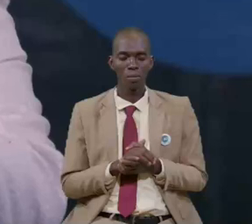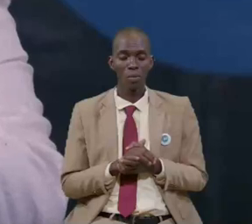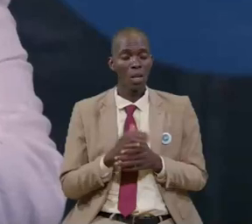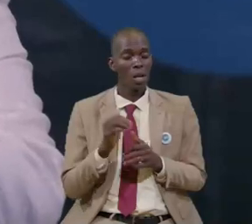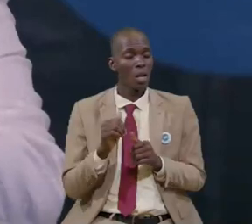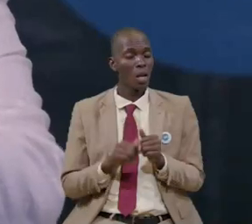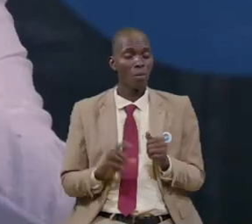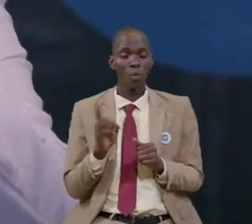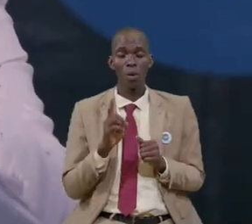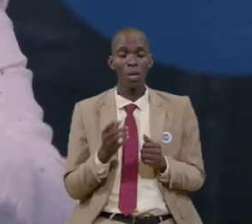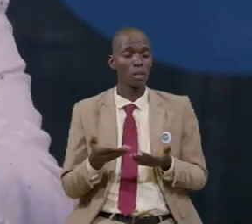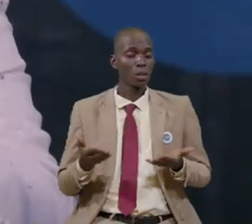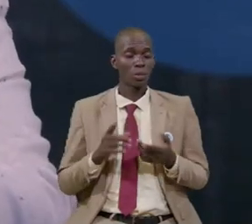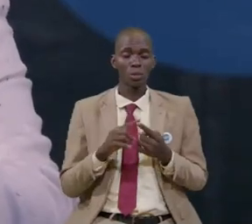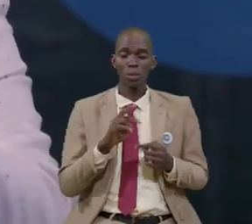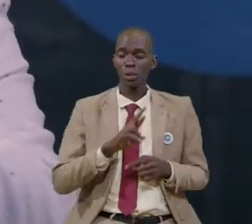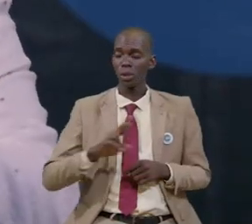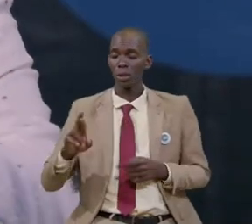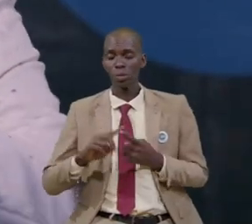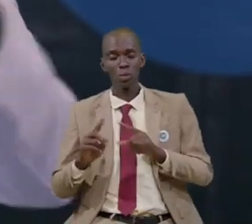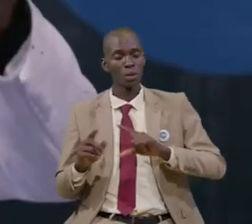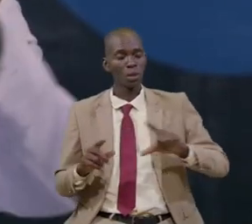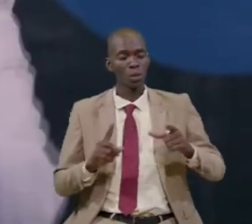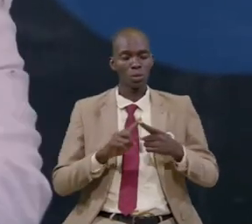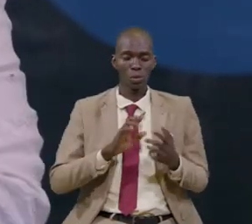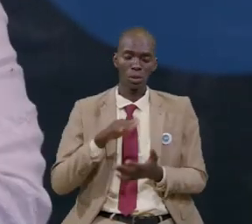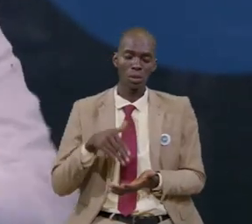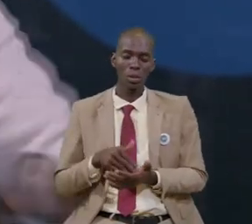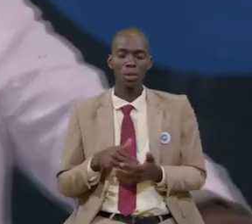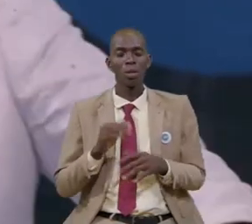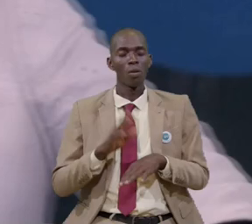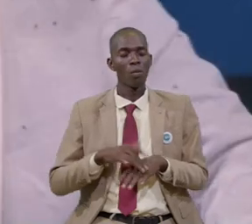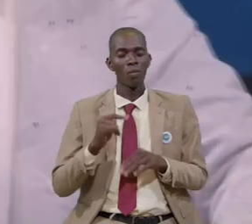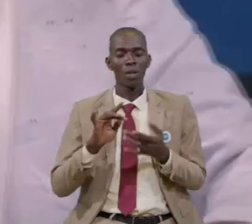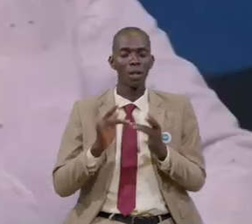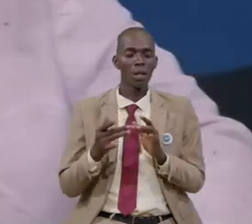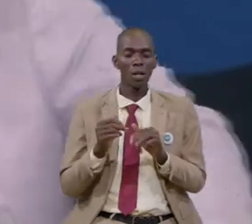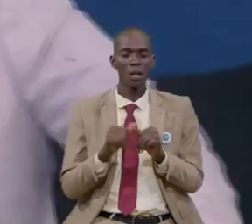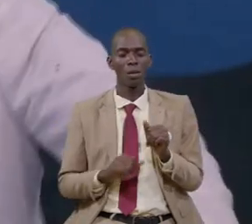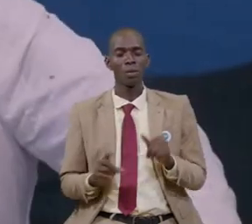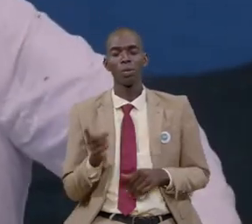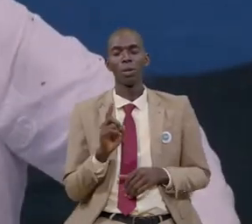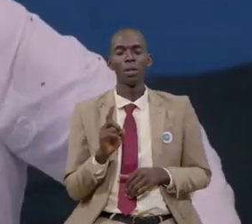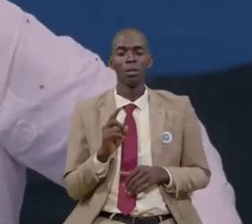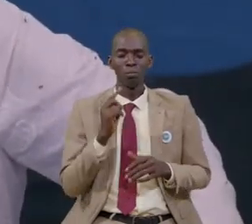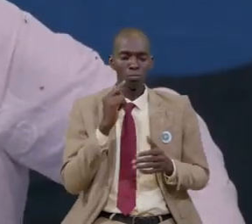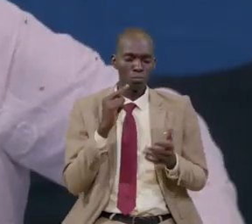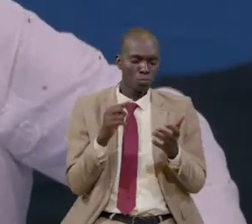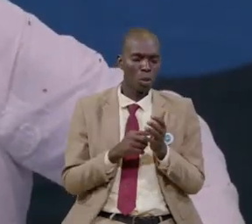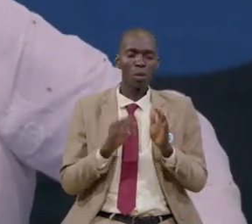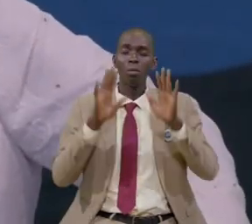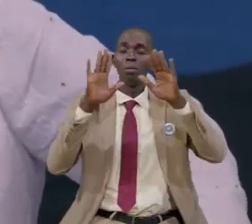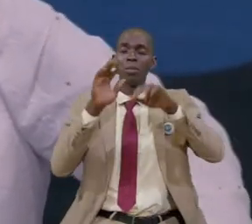Partout ici, à ma gauche, à ma droite, au centre, en ligne et partout, qu'il y ait des